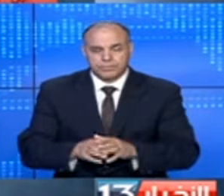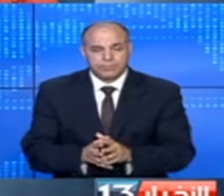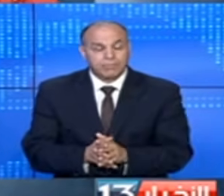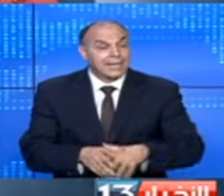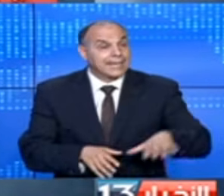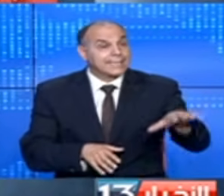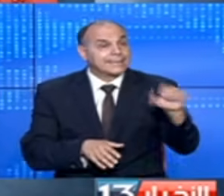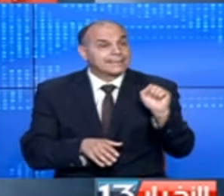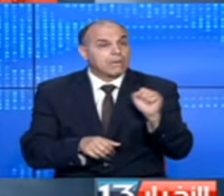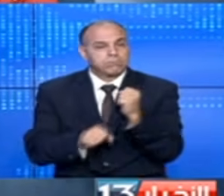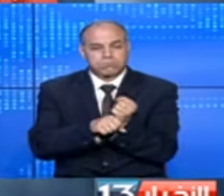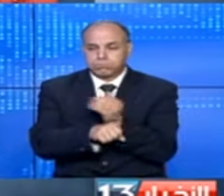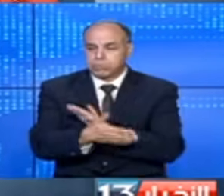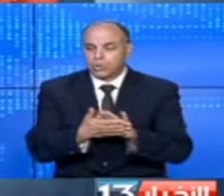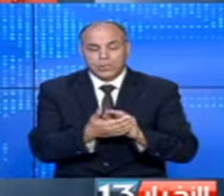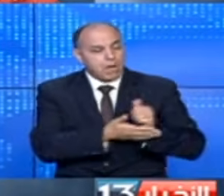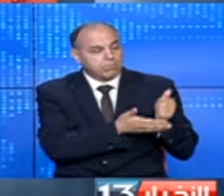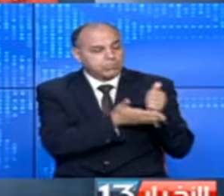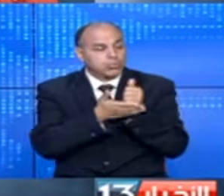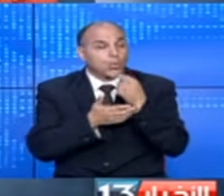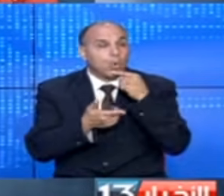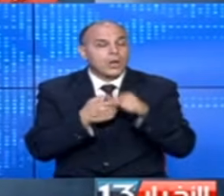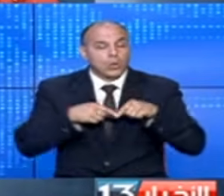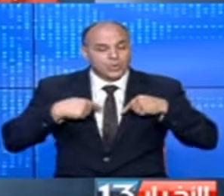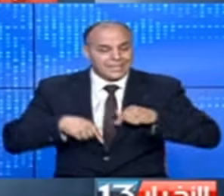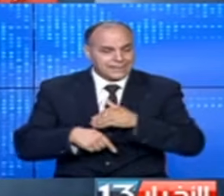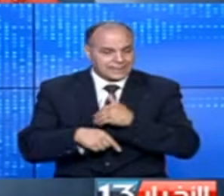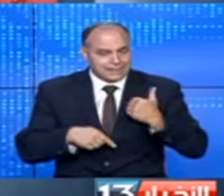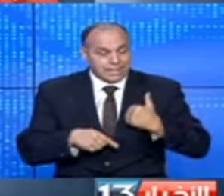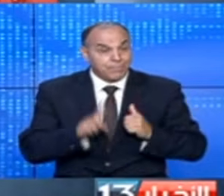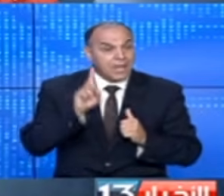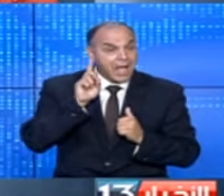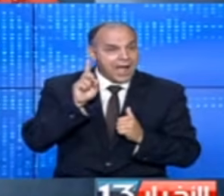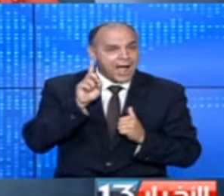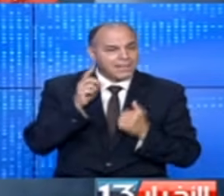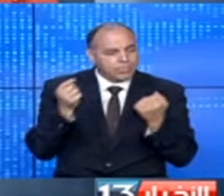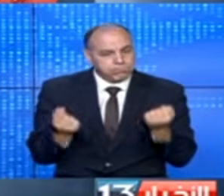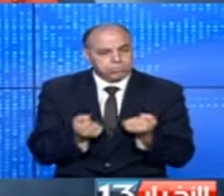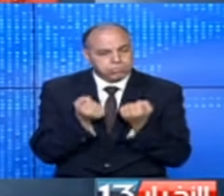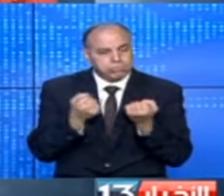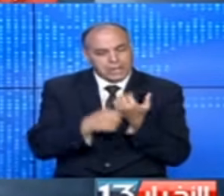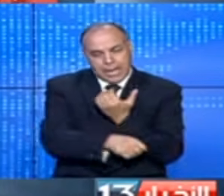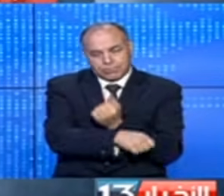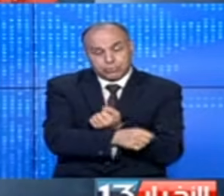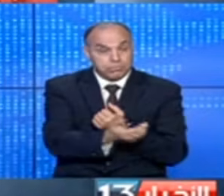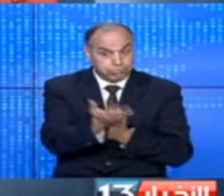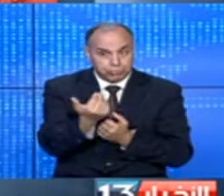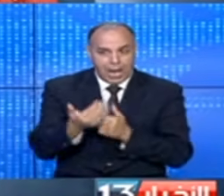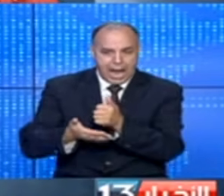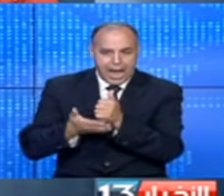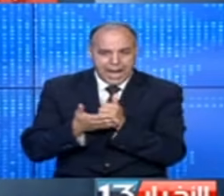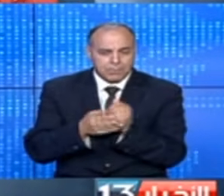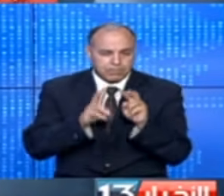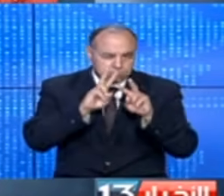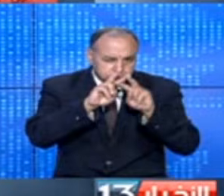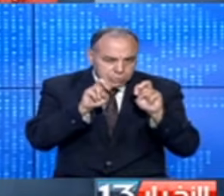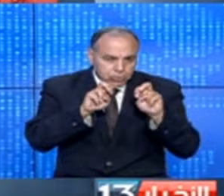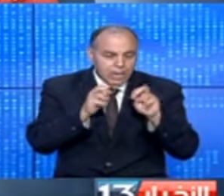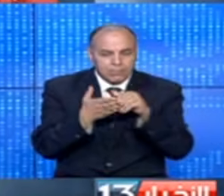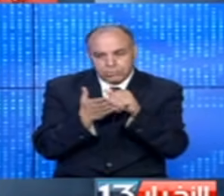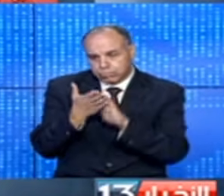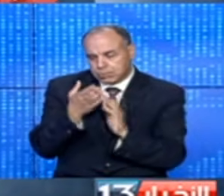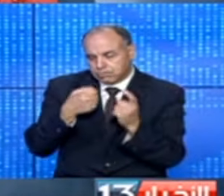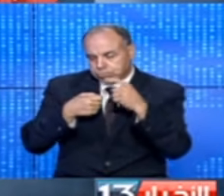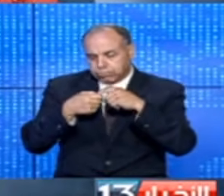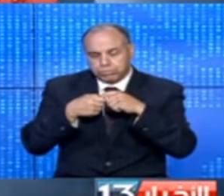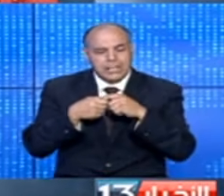دعوة المتطوعين إلى معاضدة جهود وزارة الصحة وخاصة في الحملة الوطنية للتلقيح وحملات التقصي عبر التسجيل